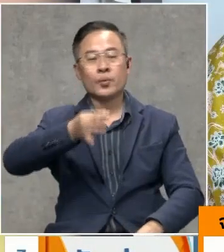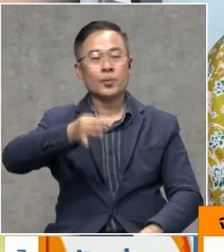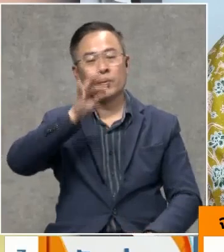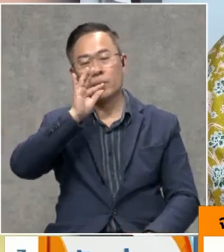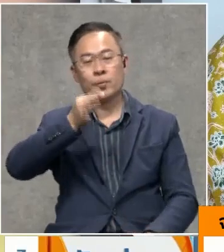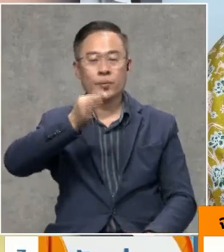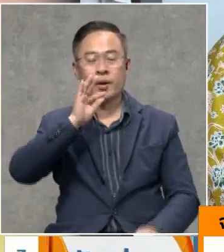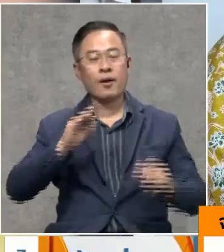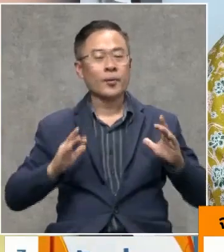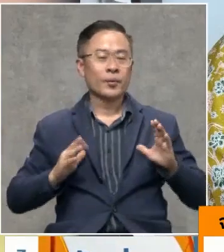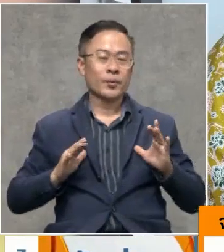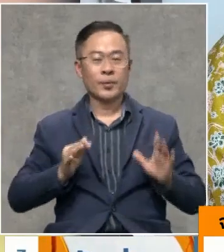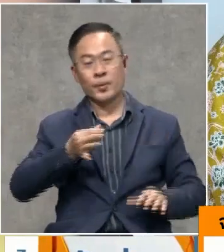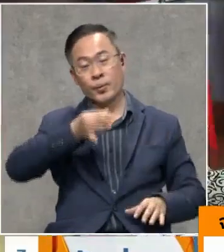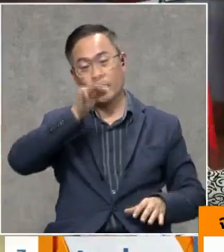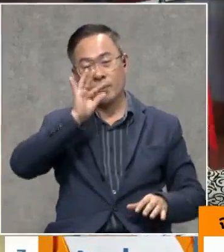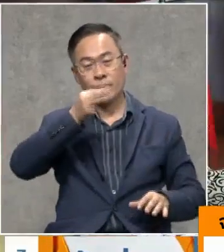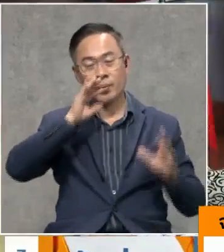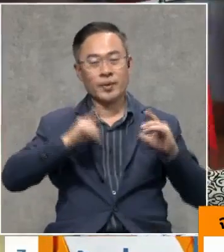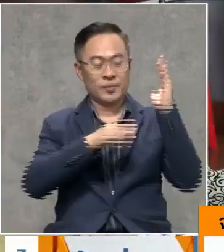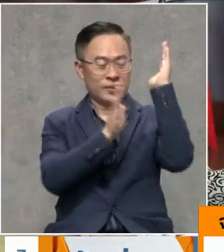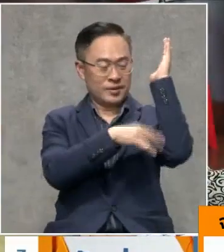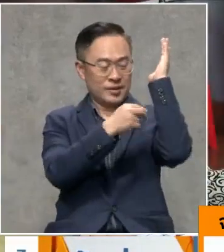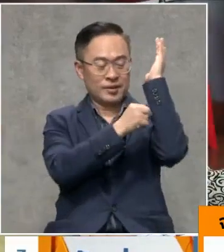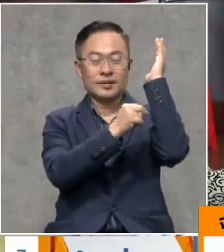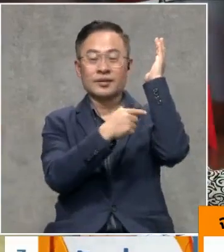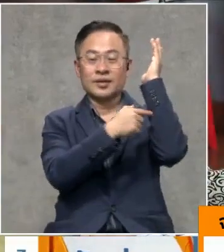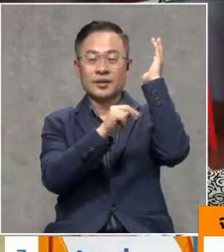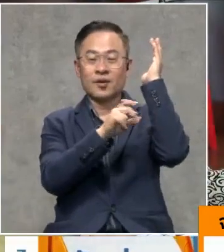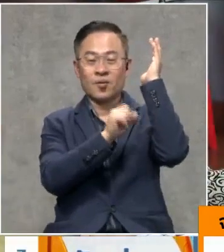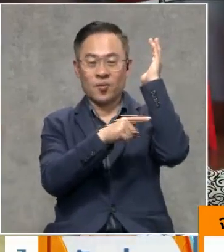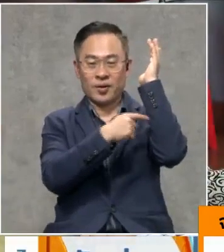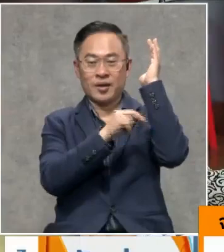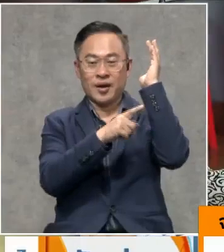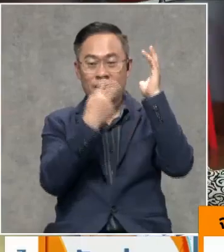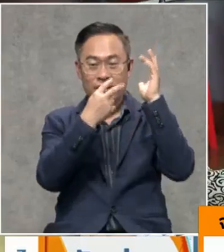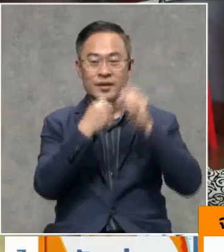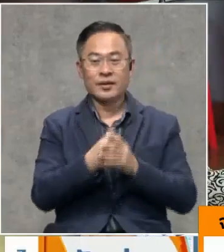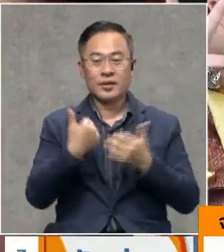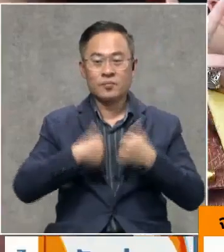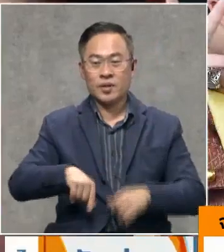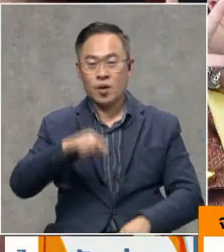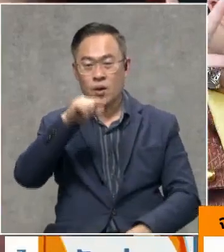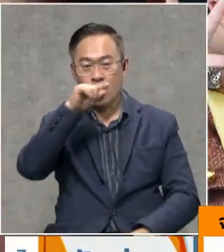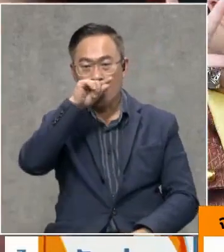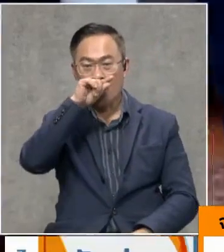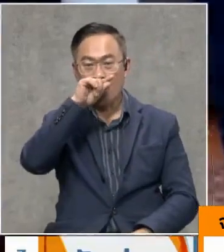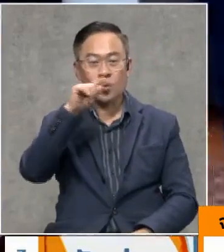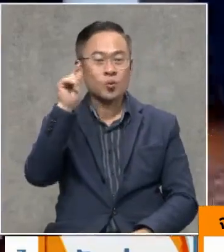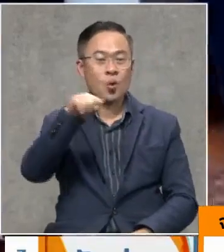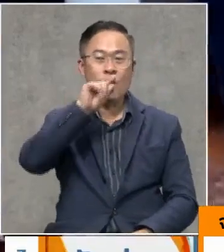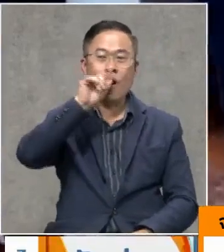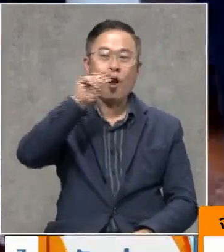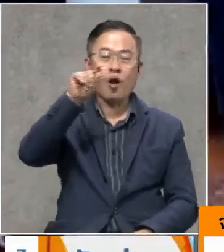หลายคนแซวบอกชิลนั่งจิบชาเมืองนครนะคะนี่ระหว่างนั้นก็มีการนำนกกรงหัวจุกละค่ะ